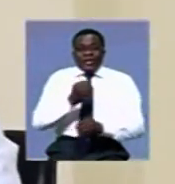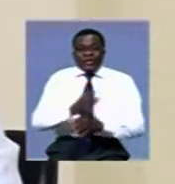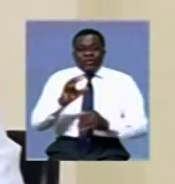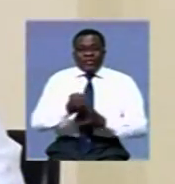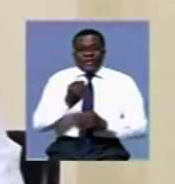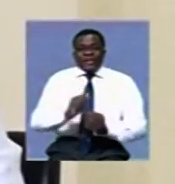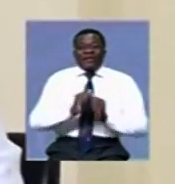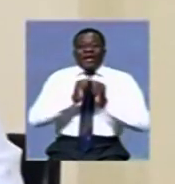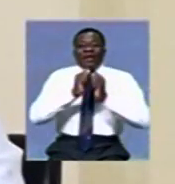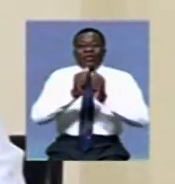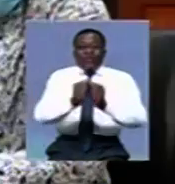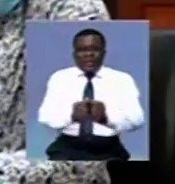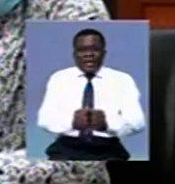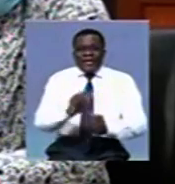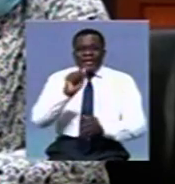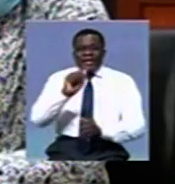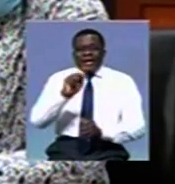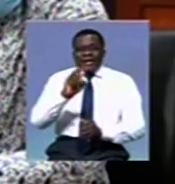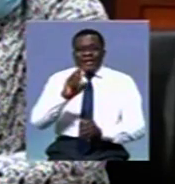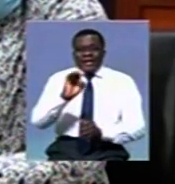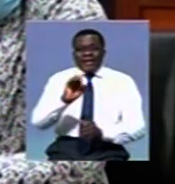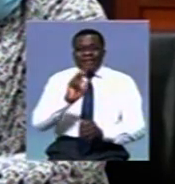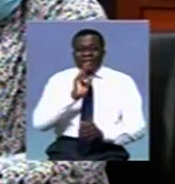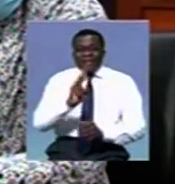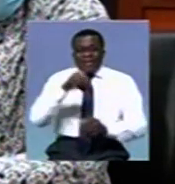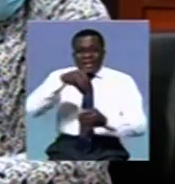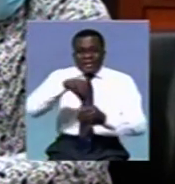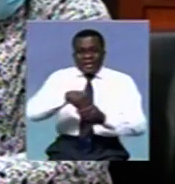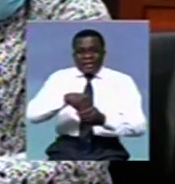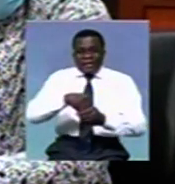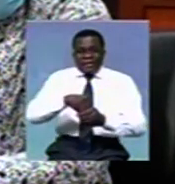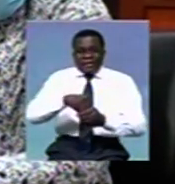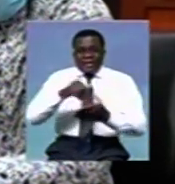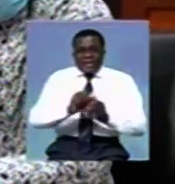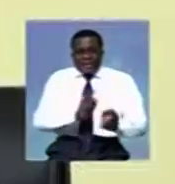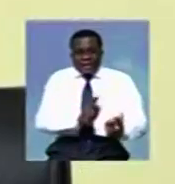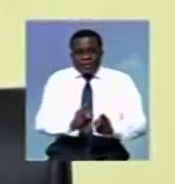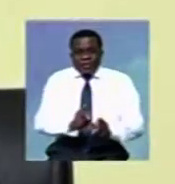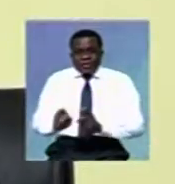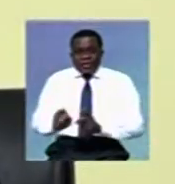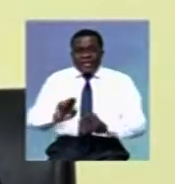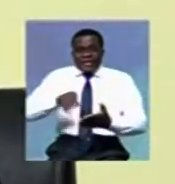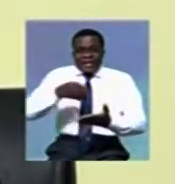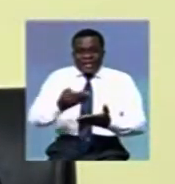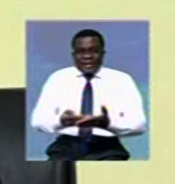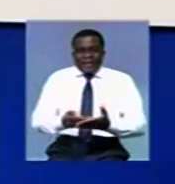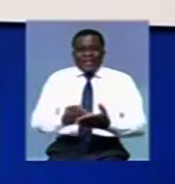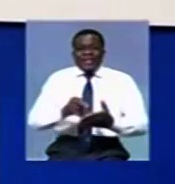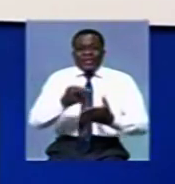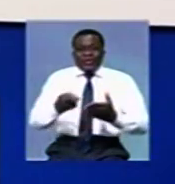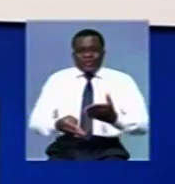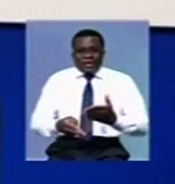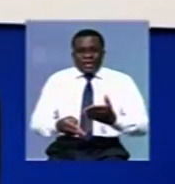à accompagner l'ANDF vraiment dans ses procédures, dans l'atteinte de ses